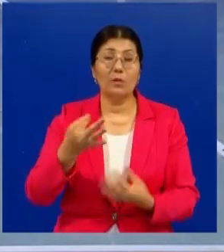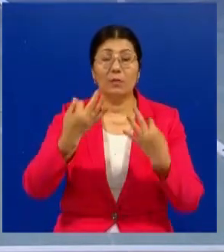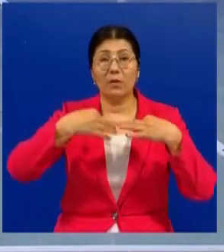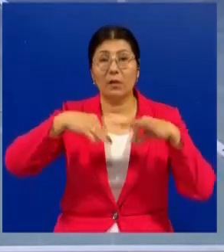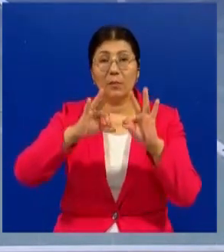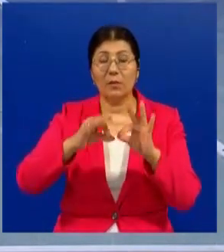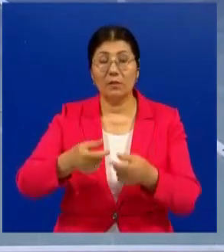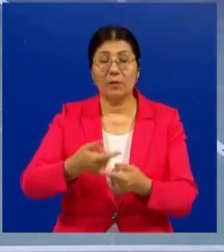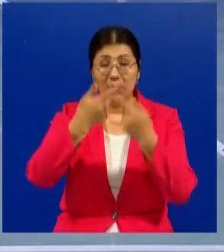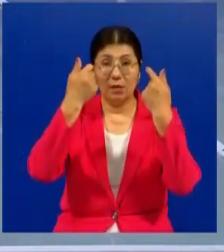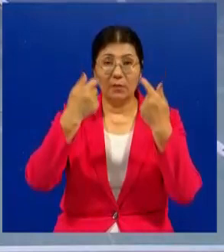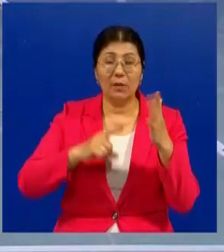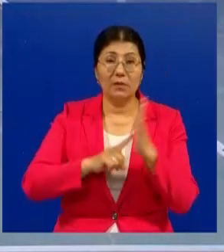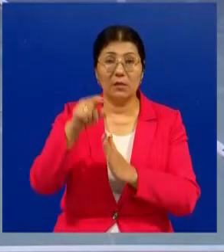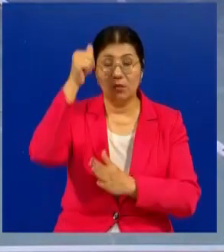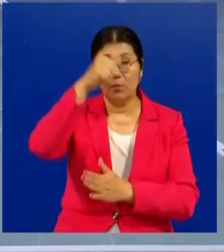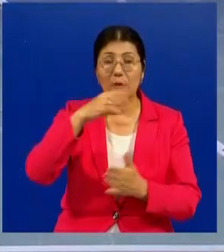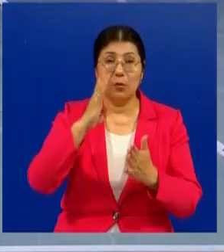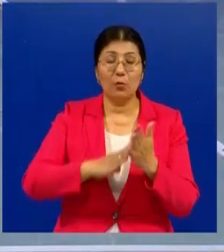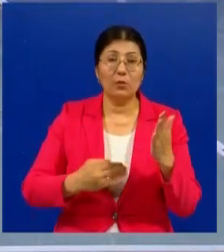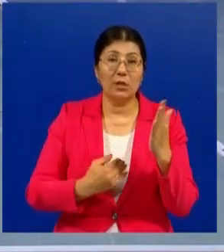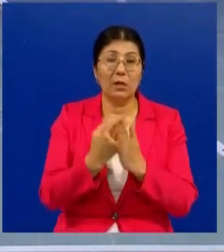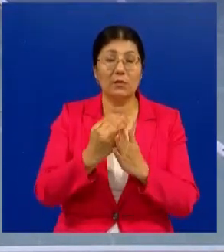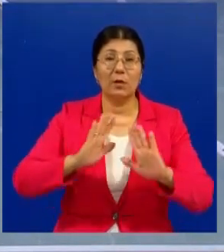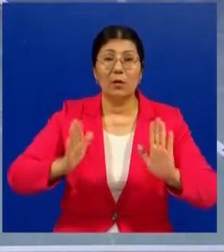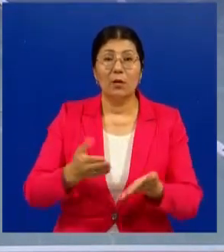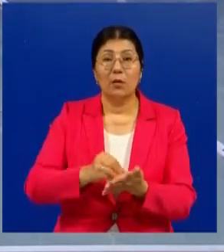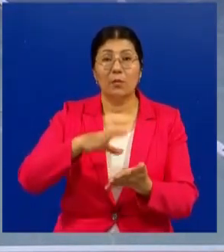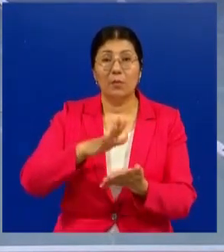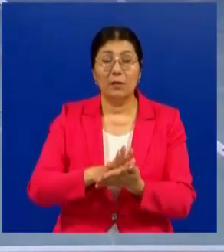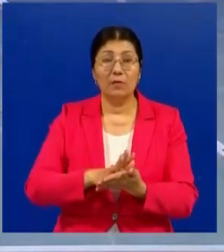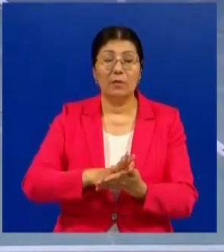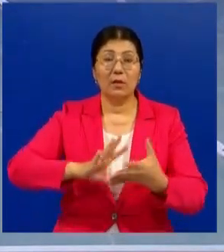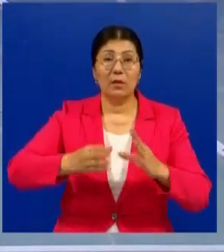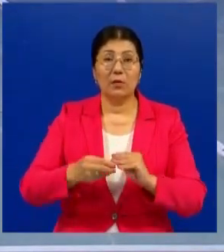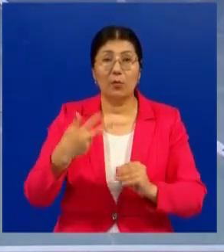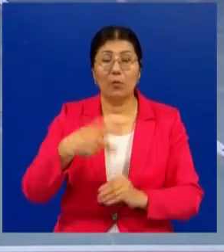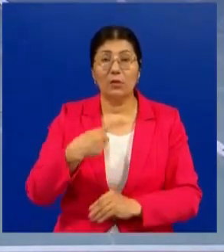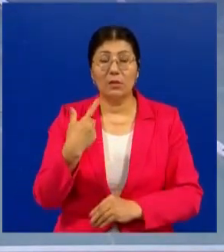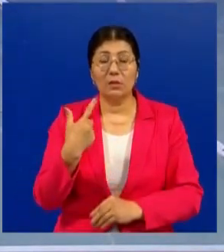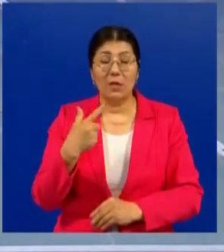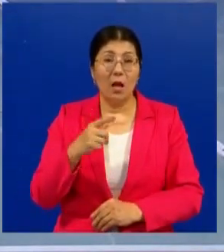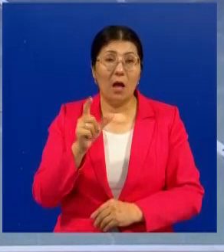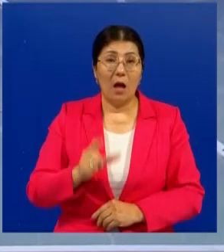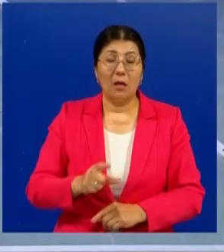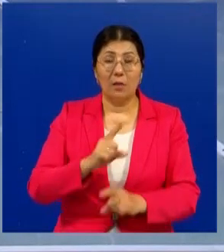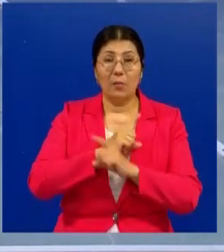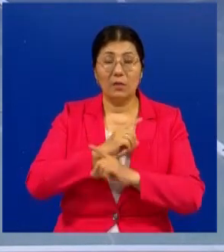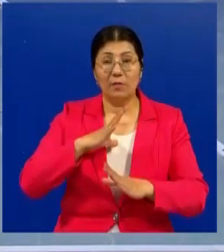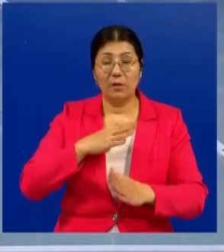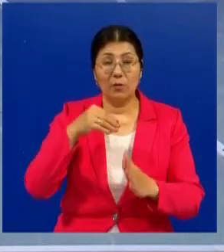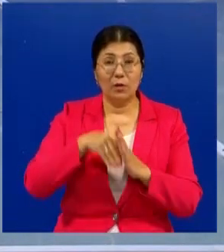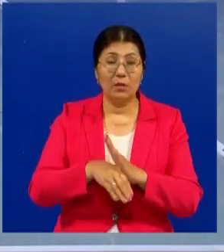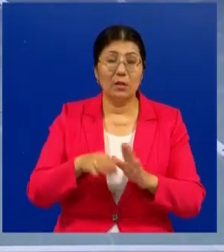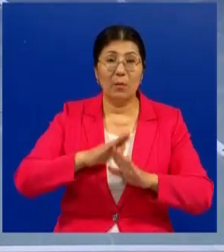хабарлауынша, бұл жыл басынан бері 90-нан астам жол көлік оқиғасы тіркелген. Салдарынан 30-дан астам адам көз жұмды. Өкініштісі, мерт болғандардың